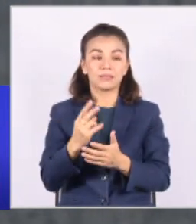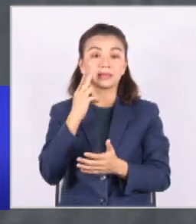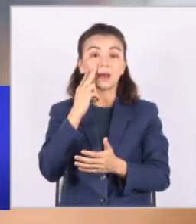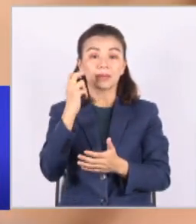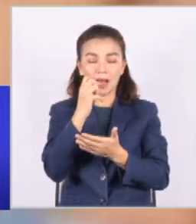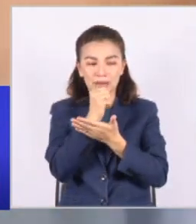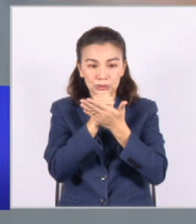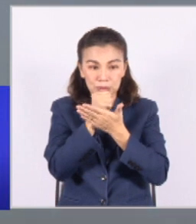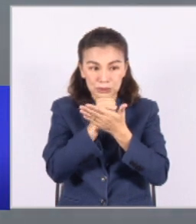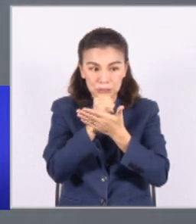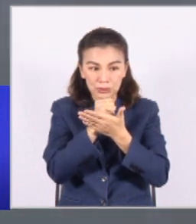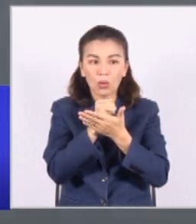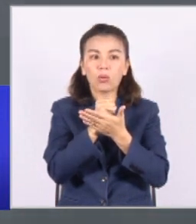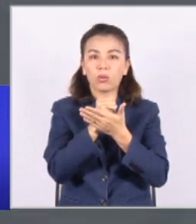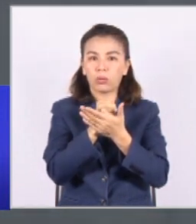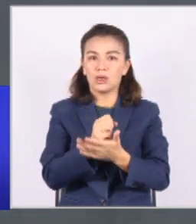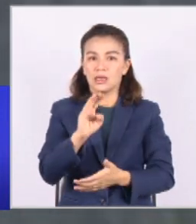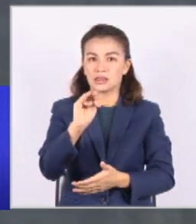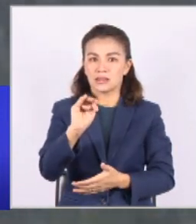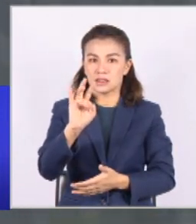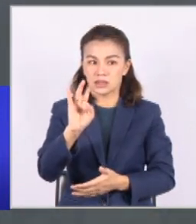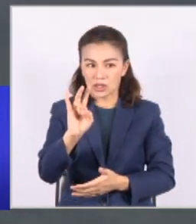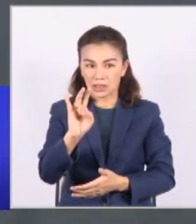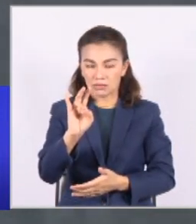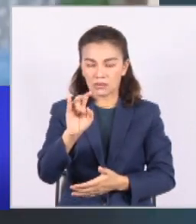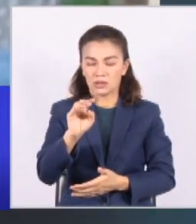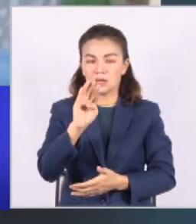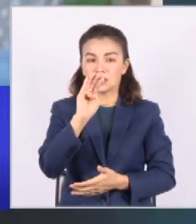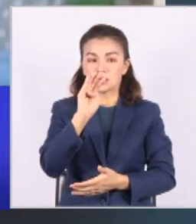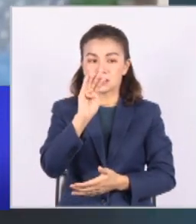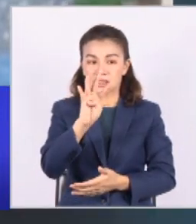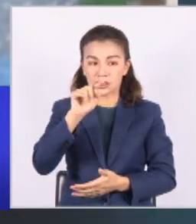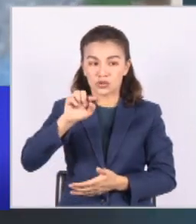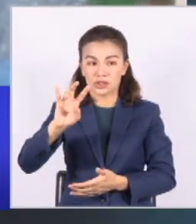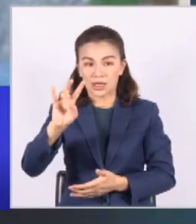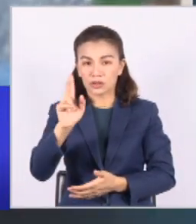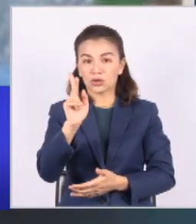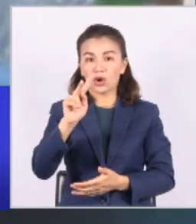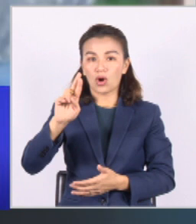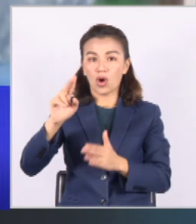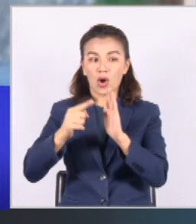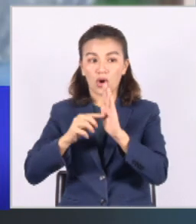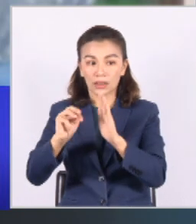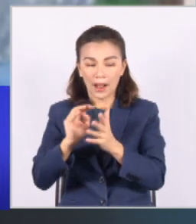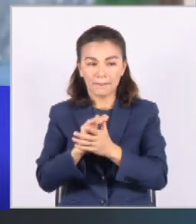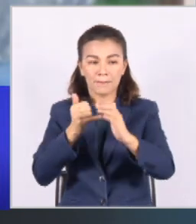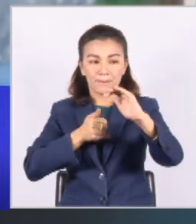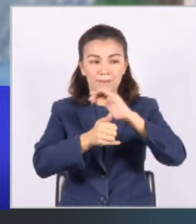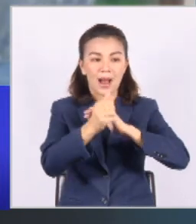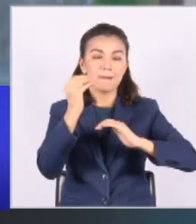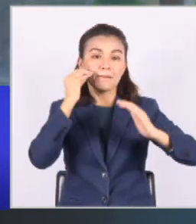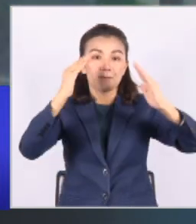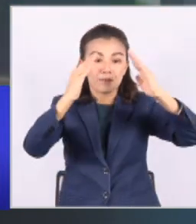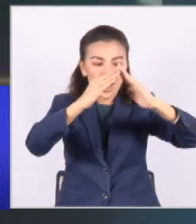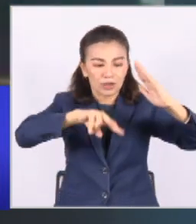กรัมนี่ค่ะโอ้โหตอนแรกเนี่ยมียาบ้าจำนวนหนึ่งเขาเลยเอาไปค้นต่อที่บ้านนะคะก็ไปเจอยาบ้าเพิ่มอย่างที่บอกไ